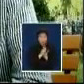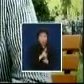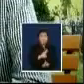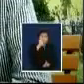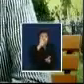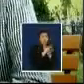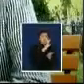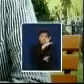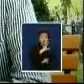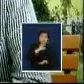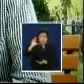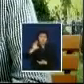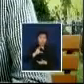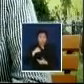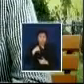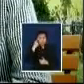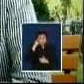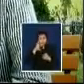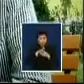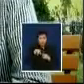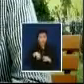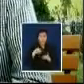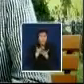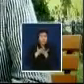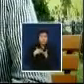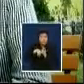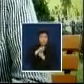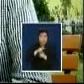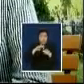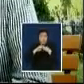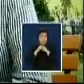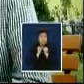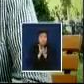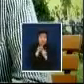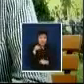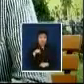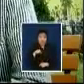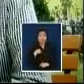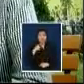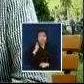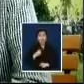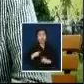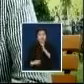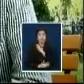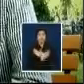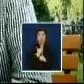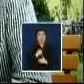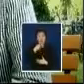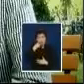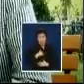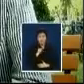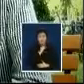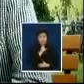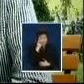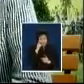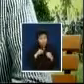ที่มีเศรษฐกิจมีความอ่อนไหวนั้นสิ่งที่ดีมาก็คือเราก็ต้องถือวิกฤตนี้ให้เป็นโอกาสสำหรับประเทศในการที่